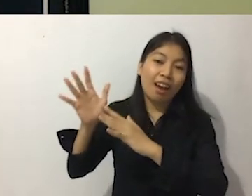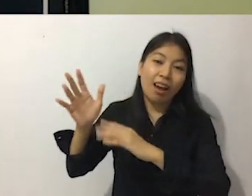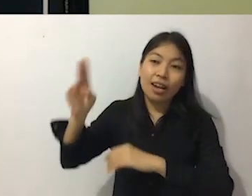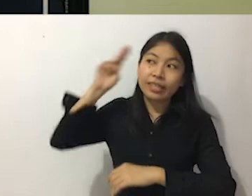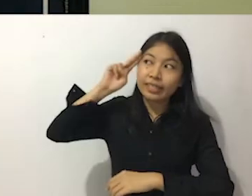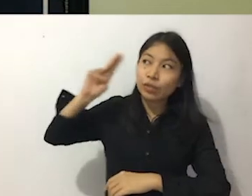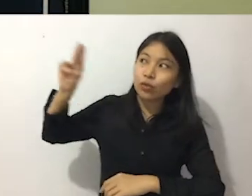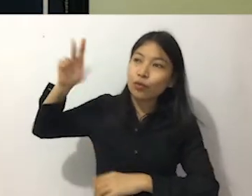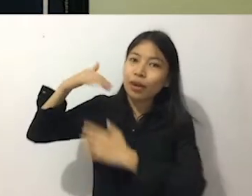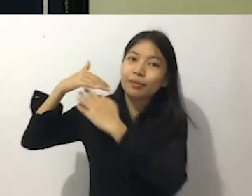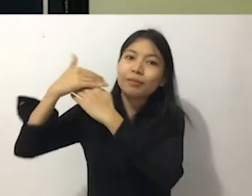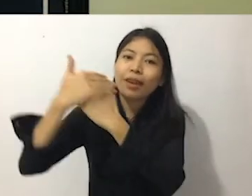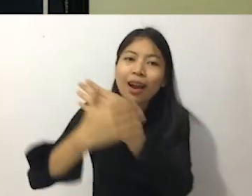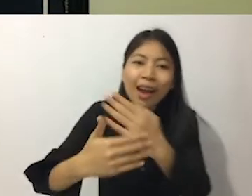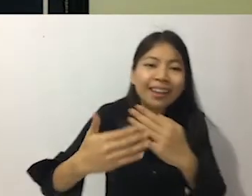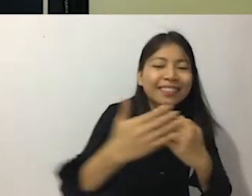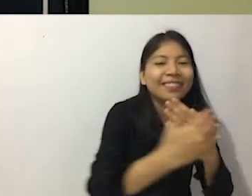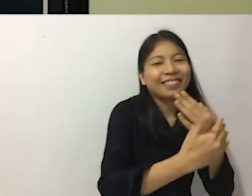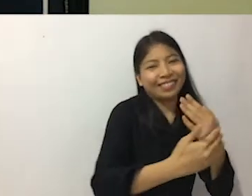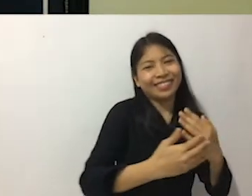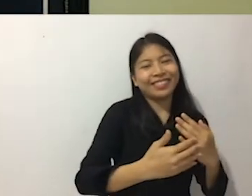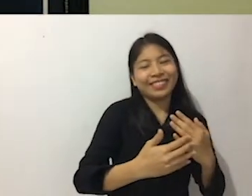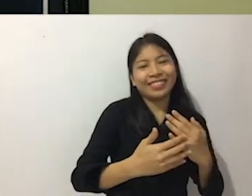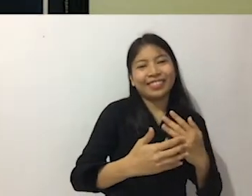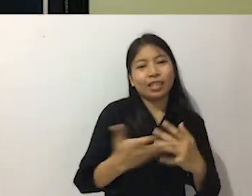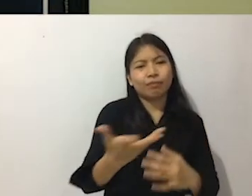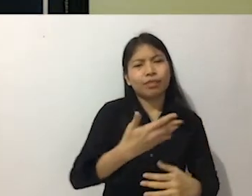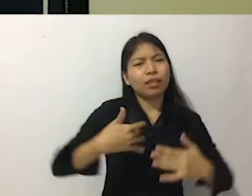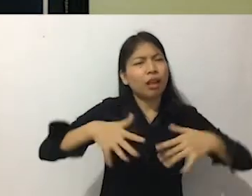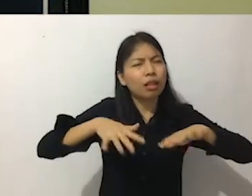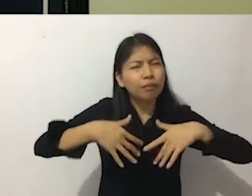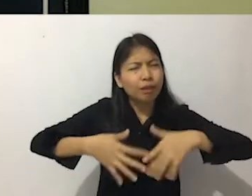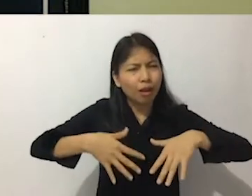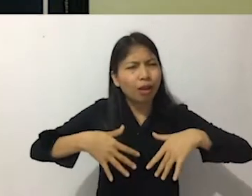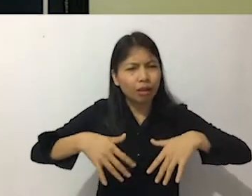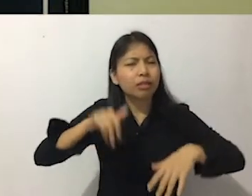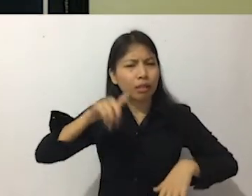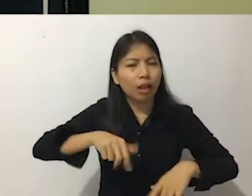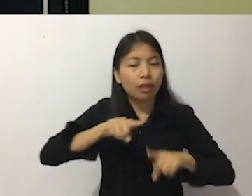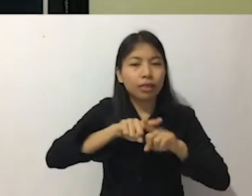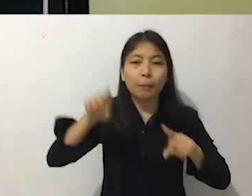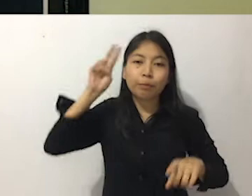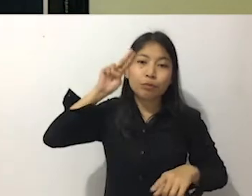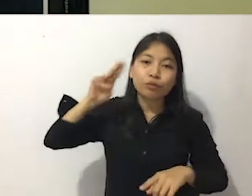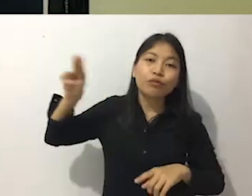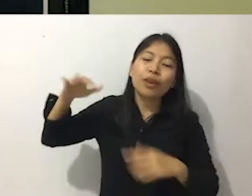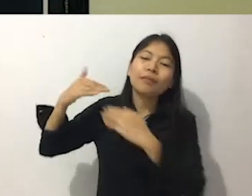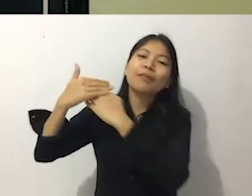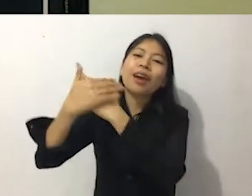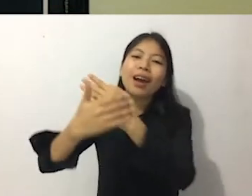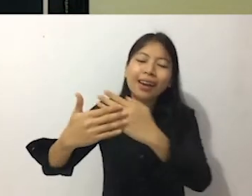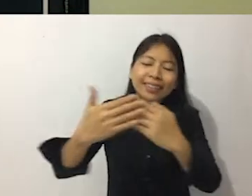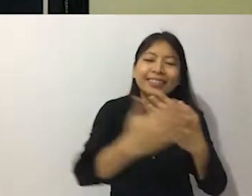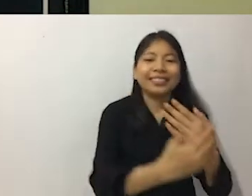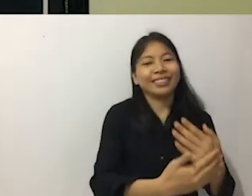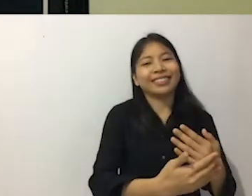kita dalam kelemahan-kelemahan kita. Kalau Tuhan menyatakan itu kepada